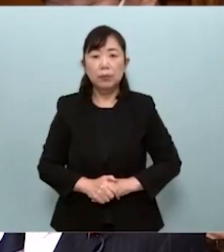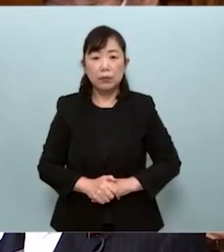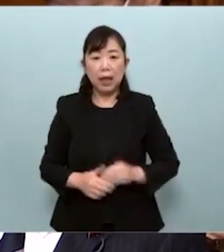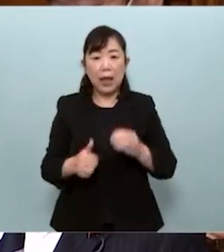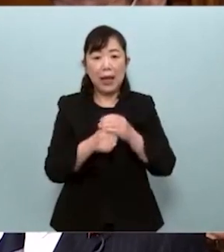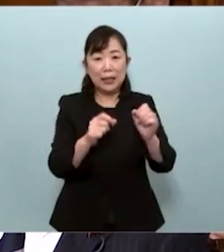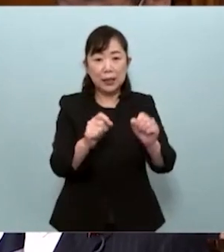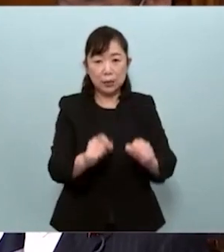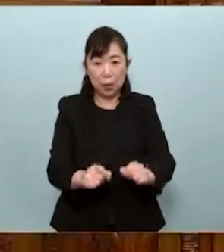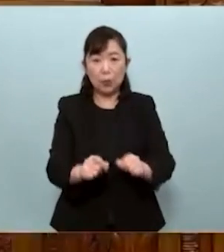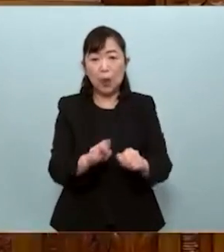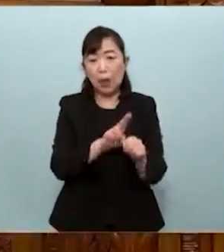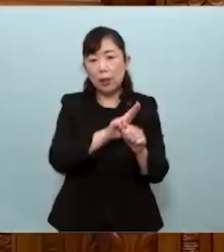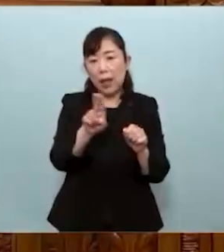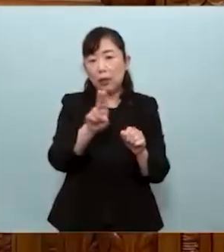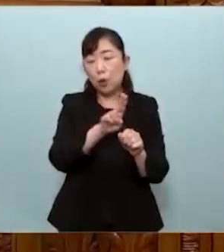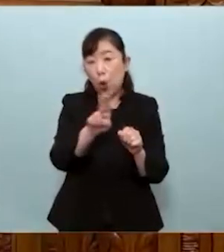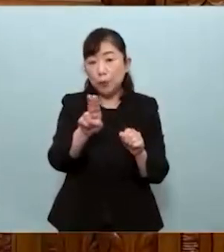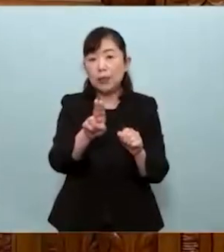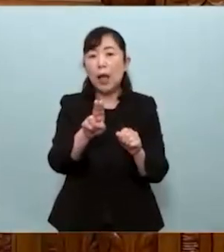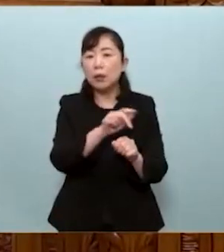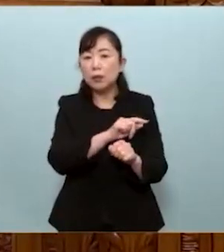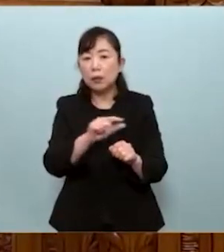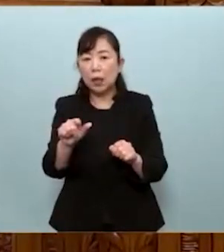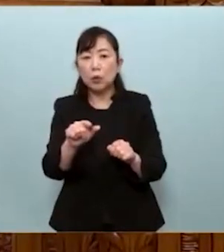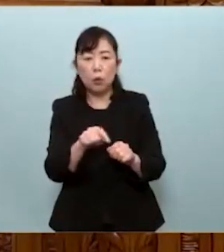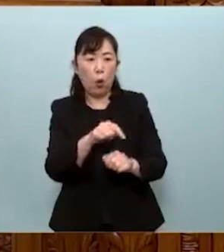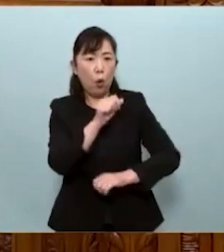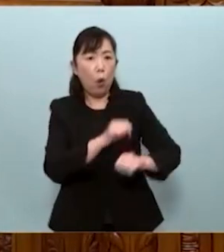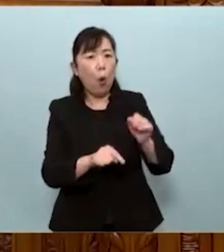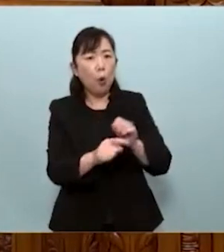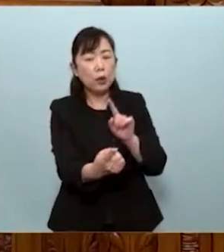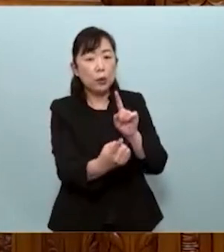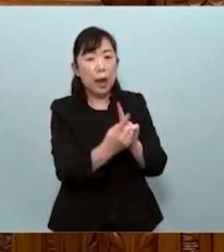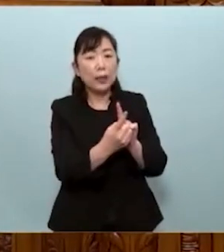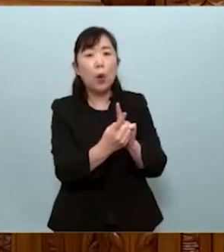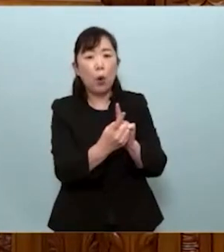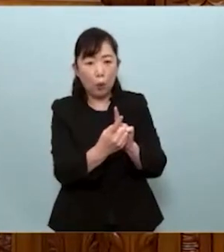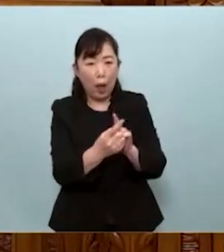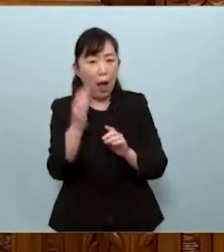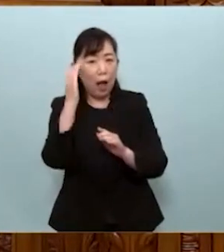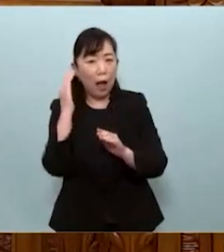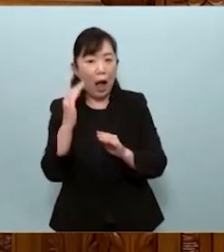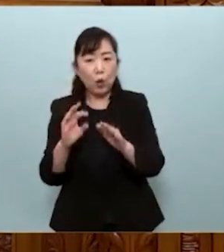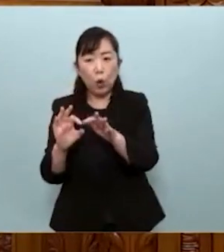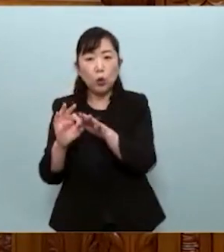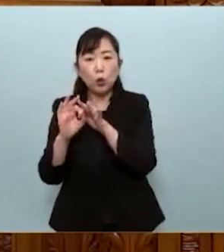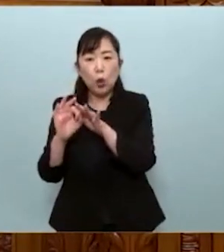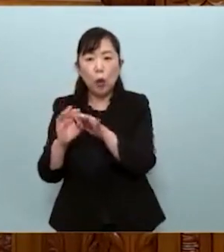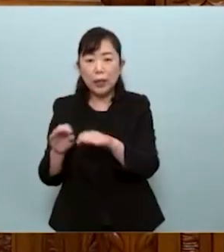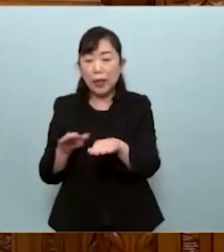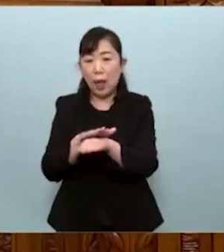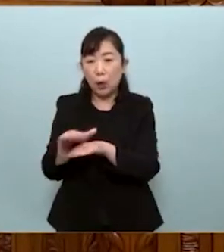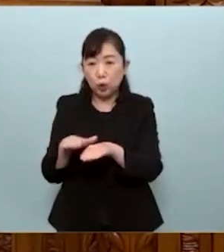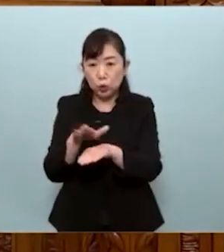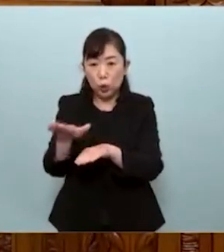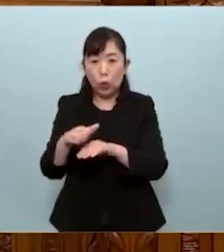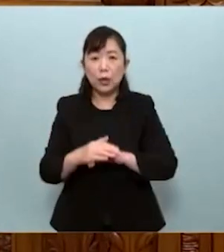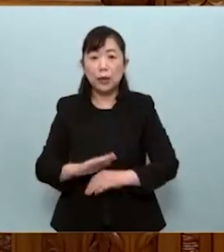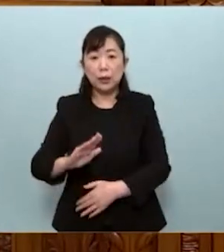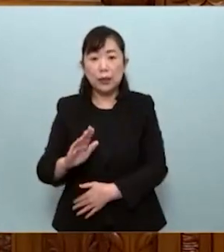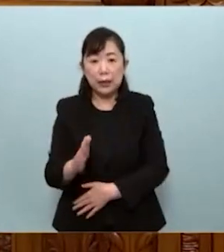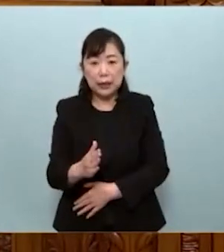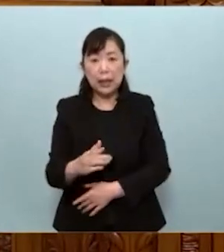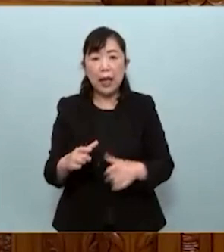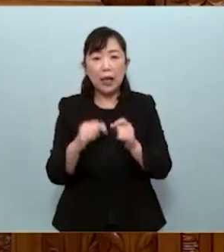拉致問題、そして弾道ミサイル発射等の挑発的行為に対処する上では、韓国との関係は極めて重要です。しかし、